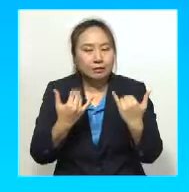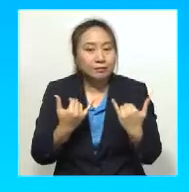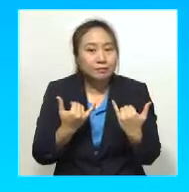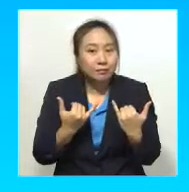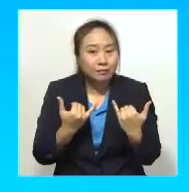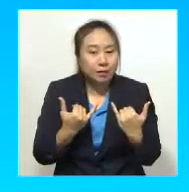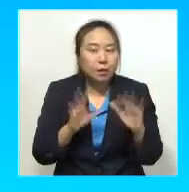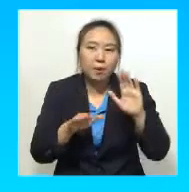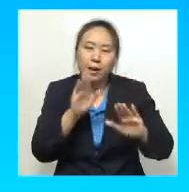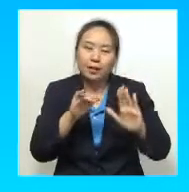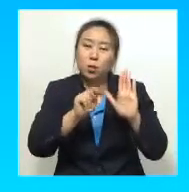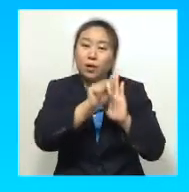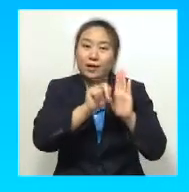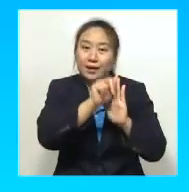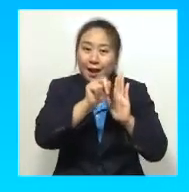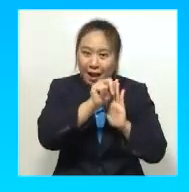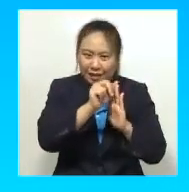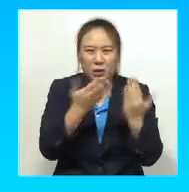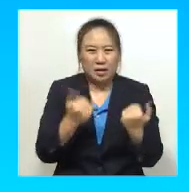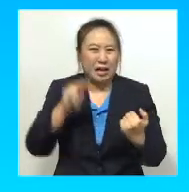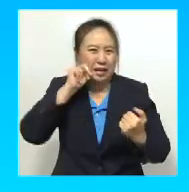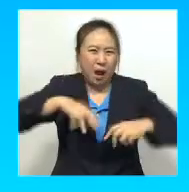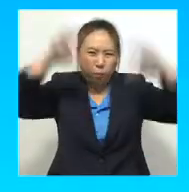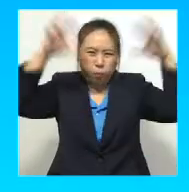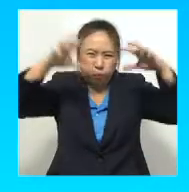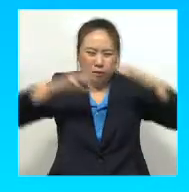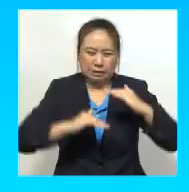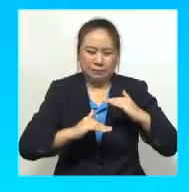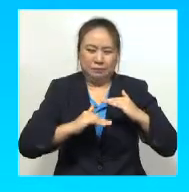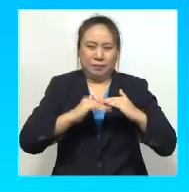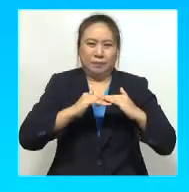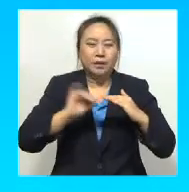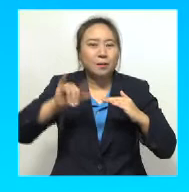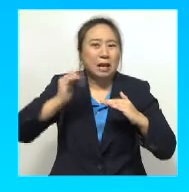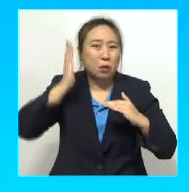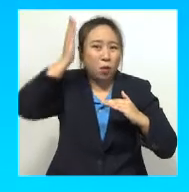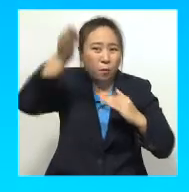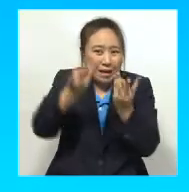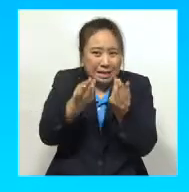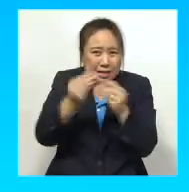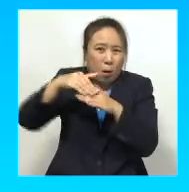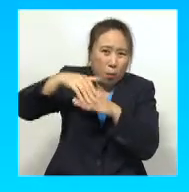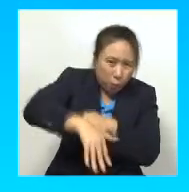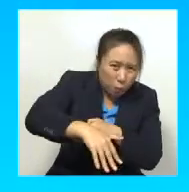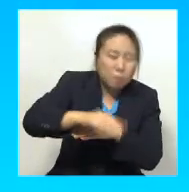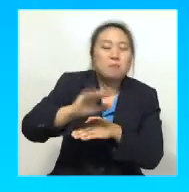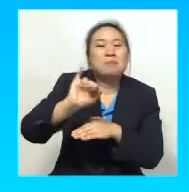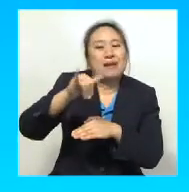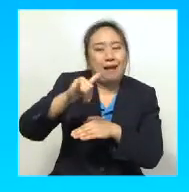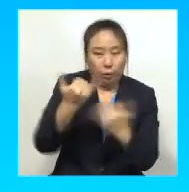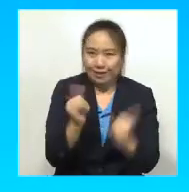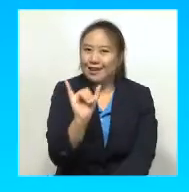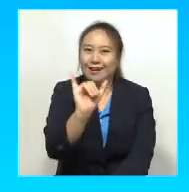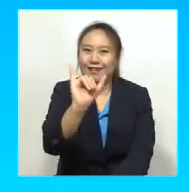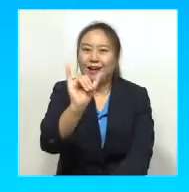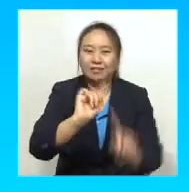ครับของแถวๆจังหวัดน่านเองมันอิ่มตัวมากแล้วอาจจะเกิดดินโคลนถล่มออกมาก็ได้แต่มันยังไม่เกิดนะแต่ก็ทางกรมสิ่ง